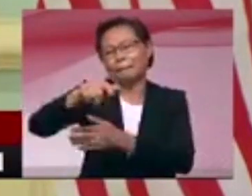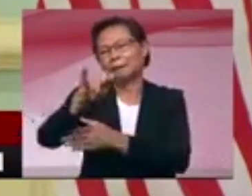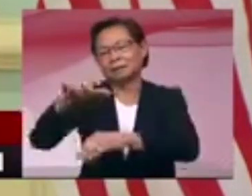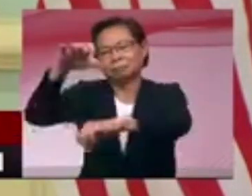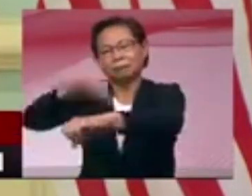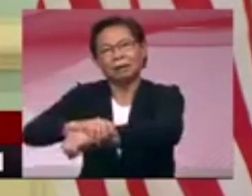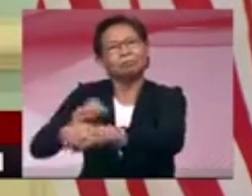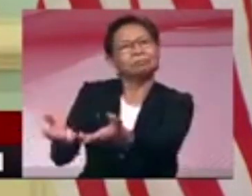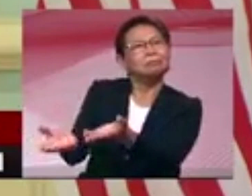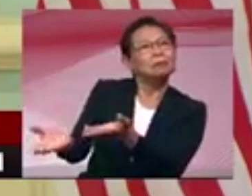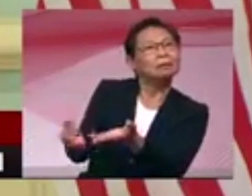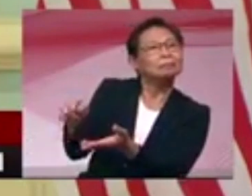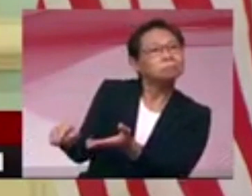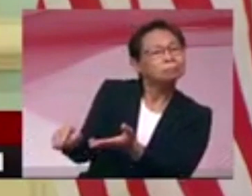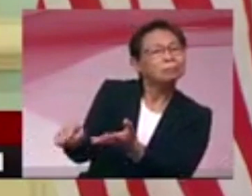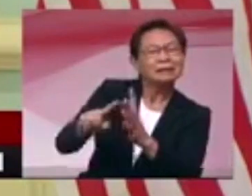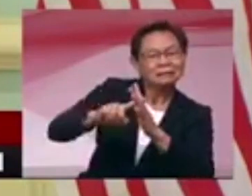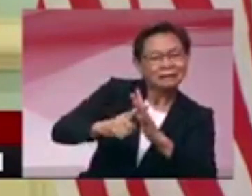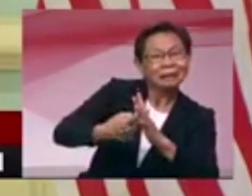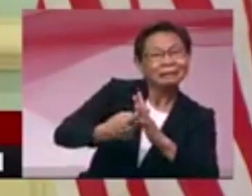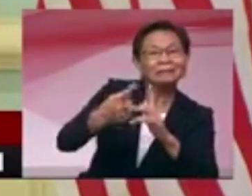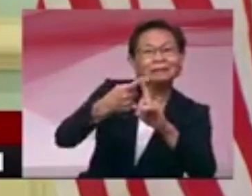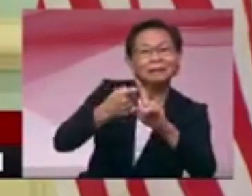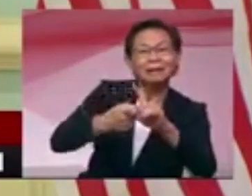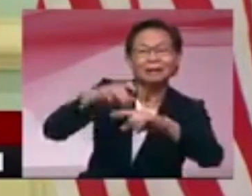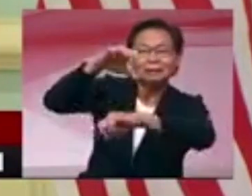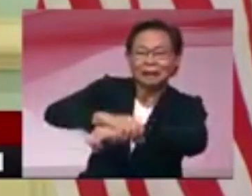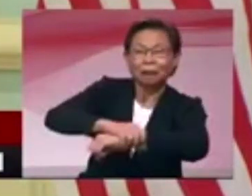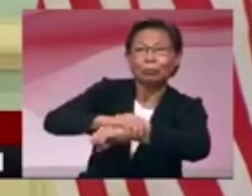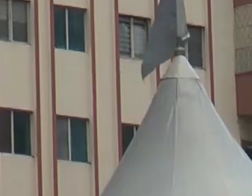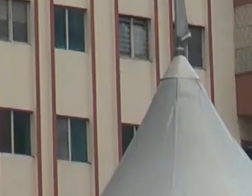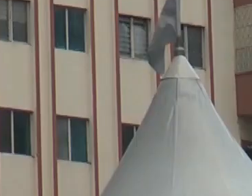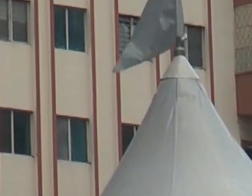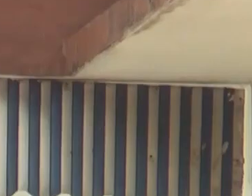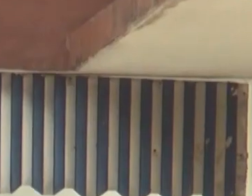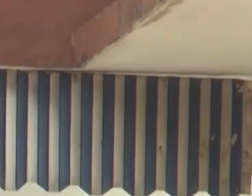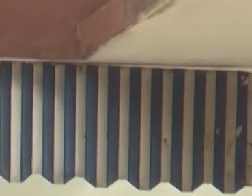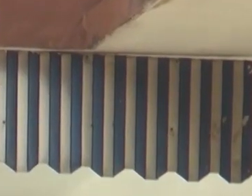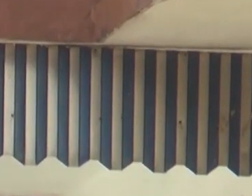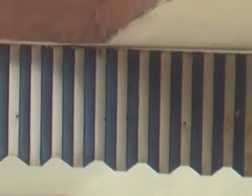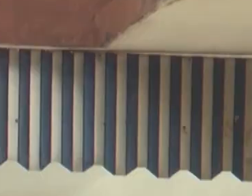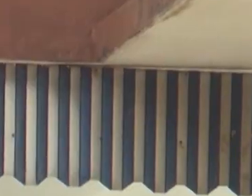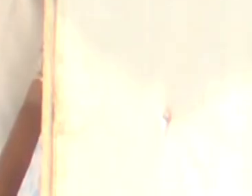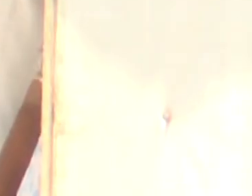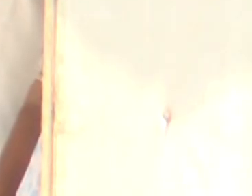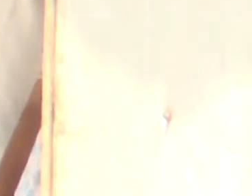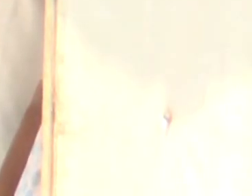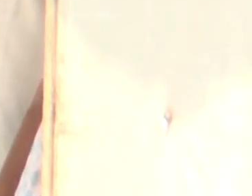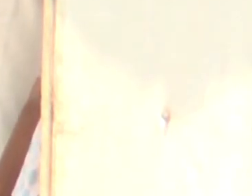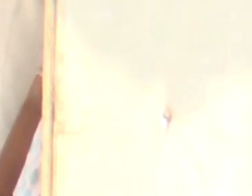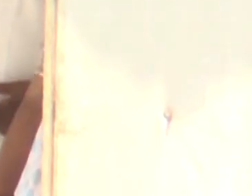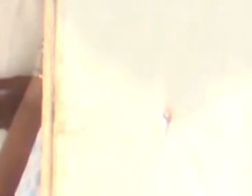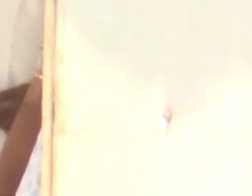ditangkap. Ianya bermula sebenarnya daripada tangkapan yang dibuat di Selangor Mansion. Semua